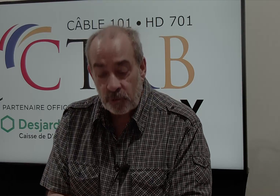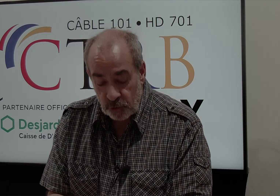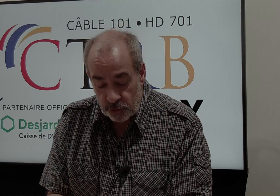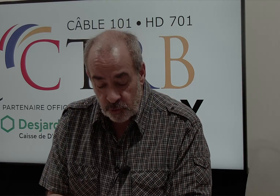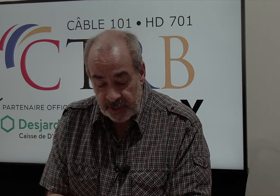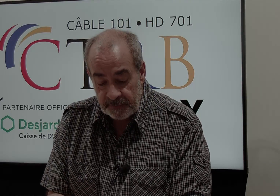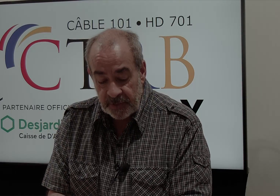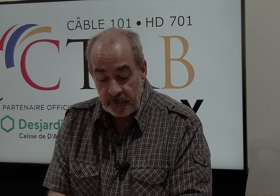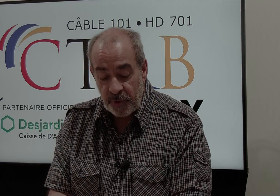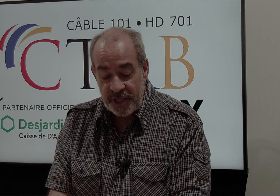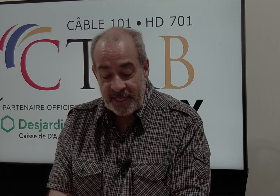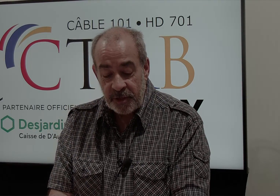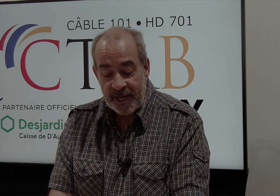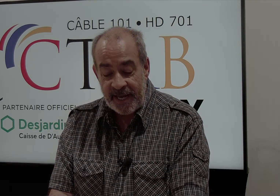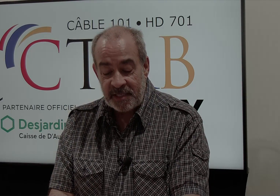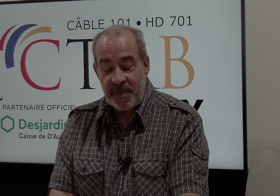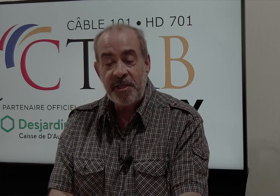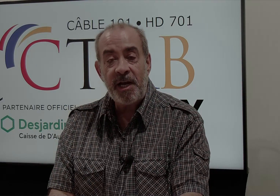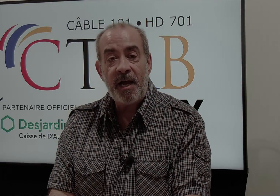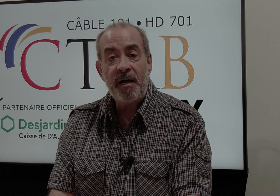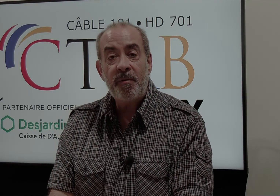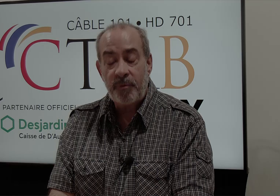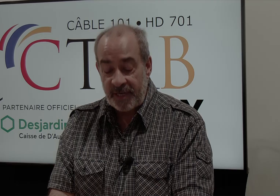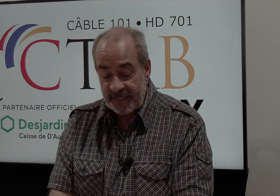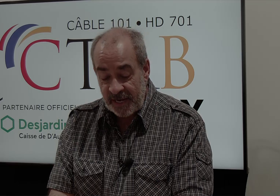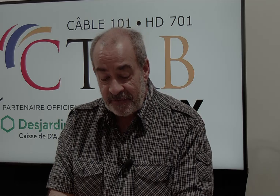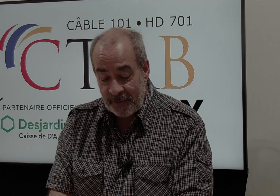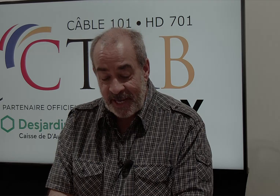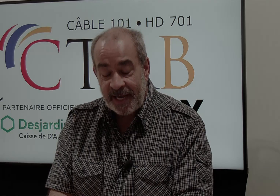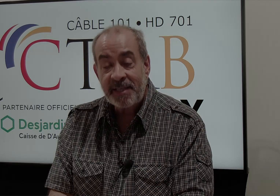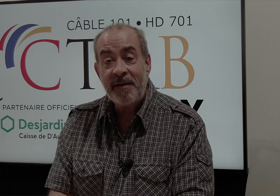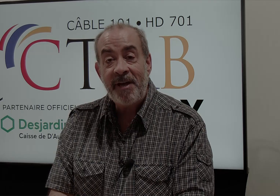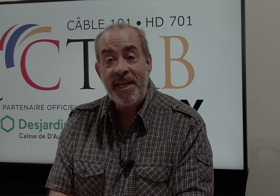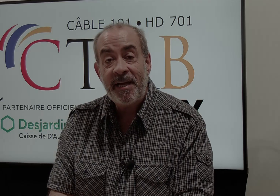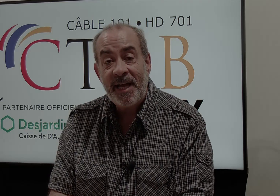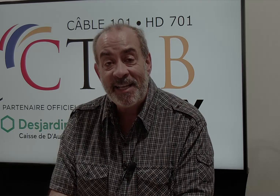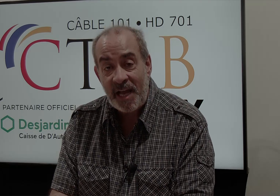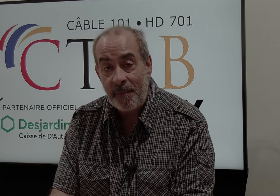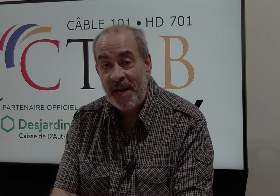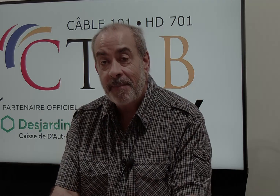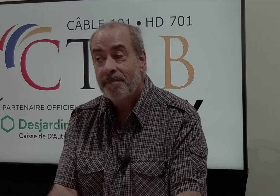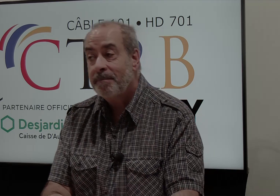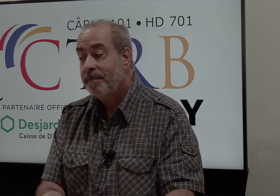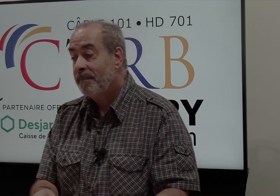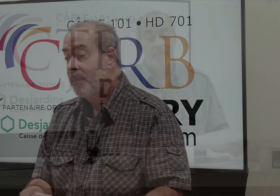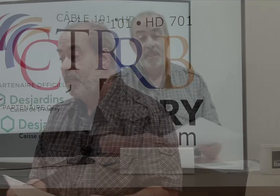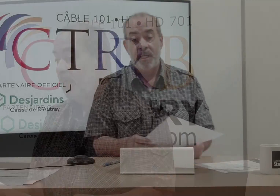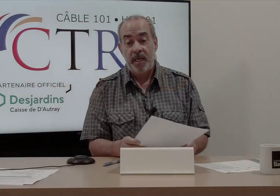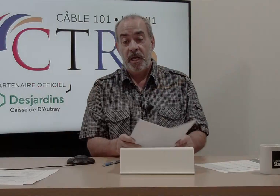manchette aujourd'hui, boni de 15 000 $ pour les infirmières travaillant à temps plein.